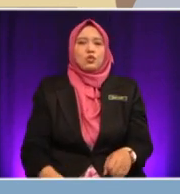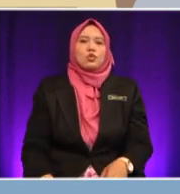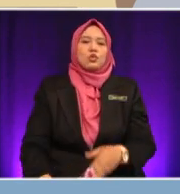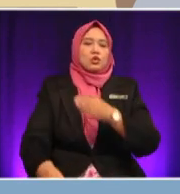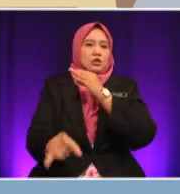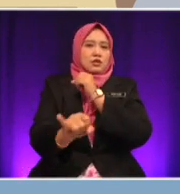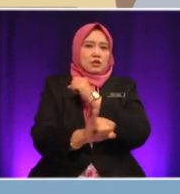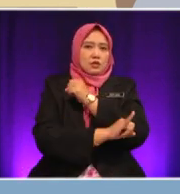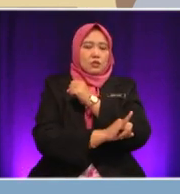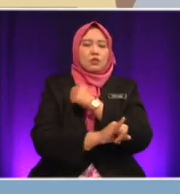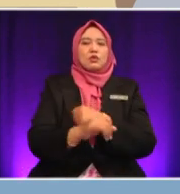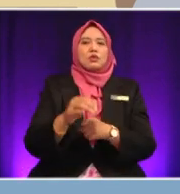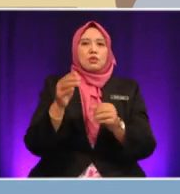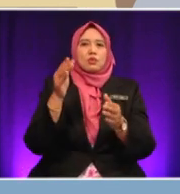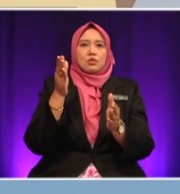diri kita